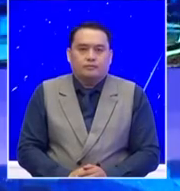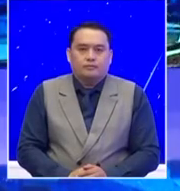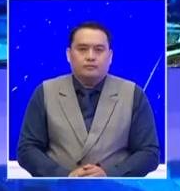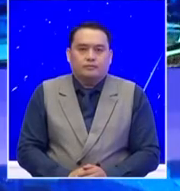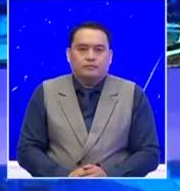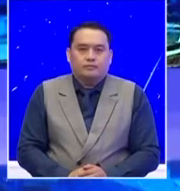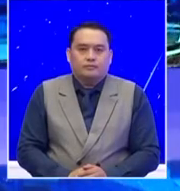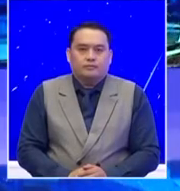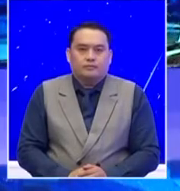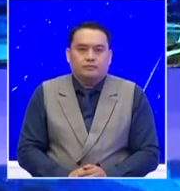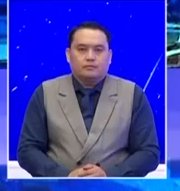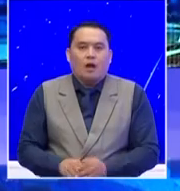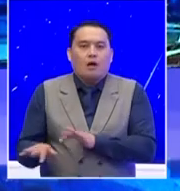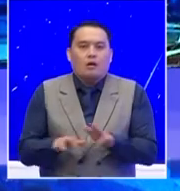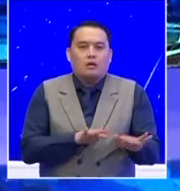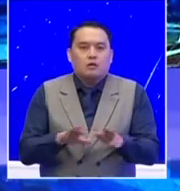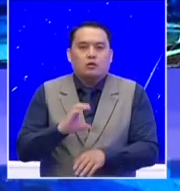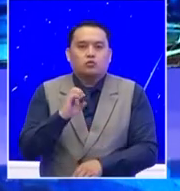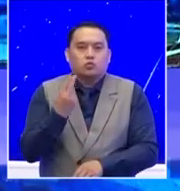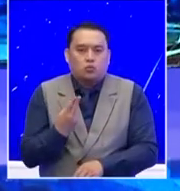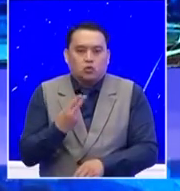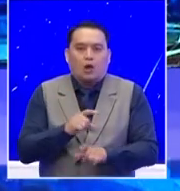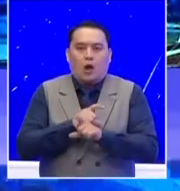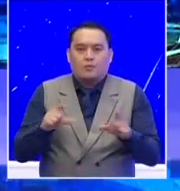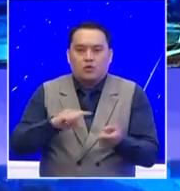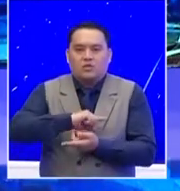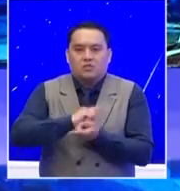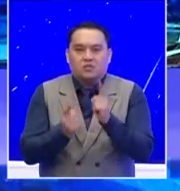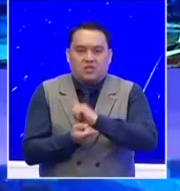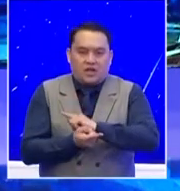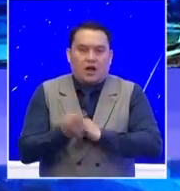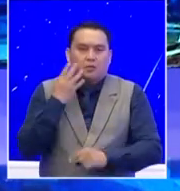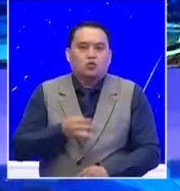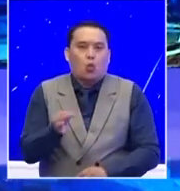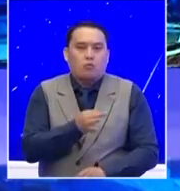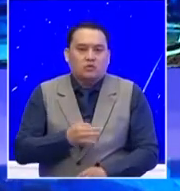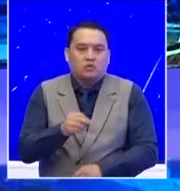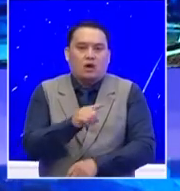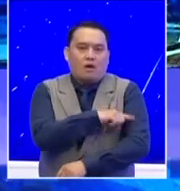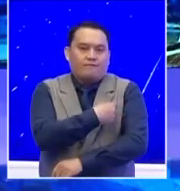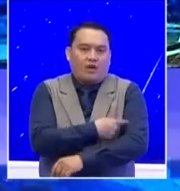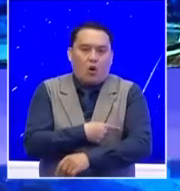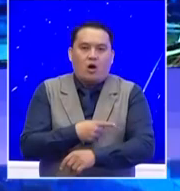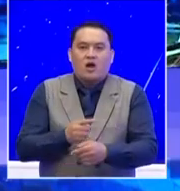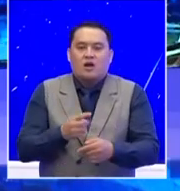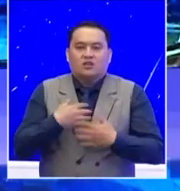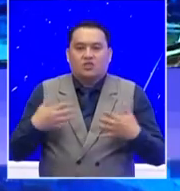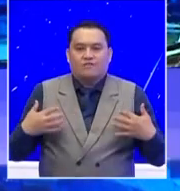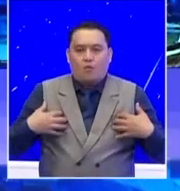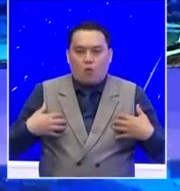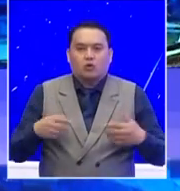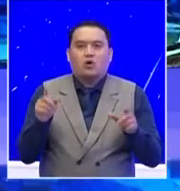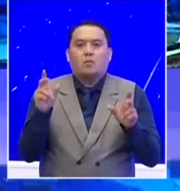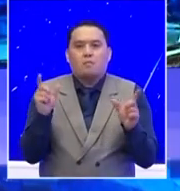Продолжаем выпуск. Деятельность ряда социальных объектов изменили в Алматинской области. Аптеки, ветеринарные и продуктовые магазины